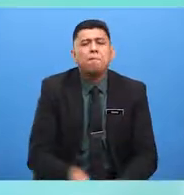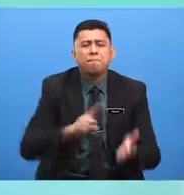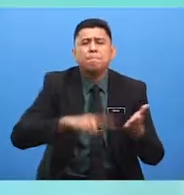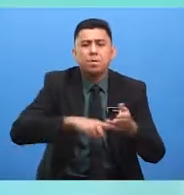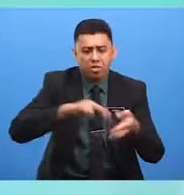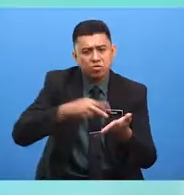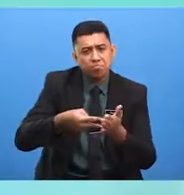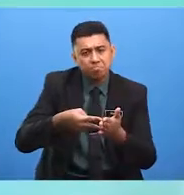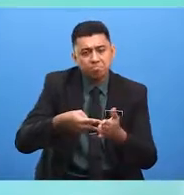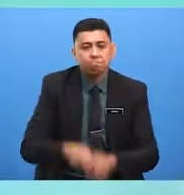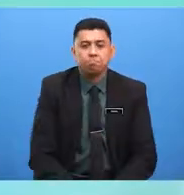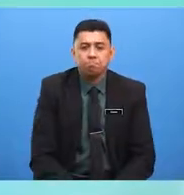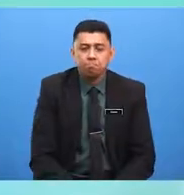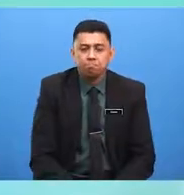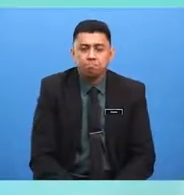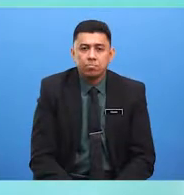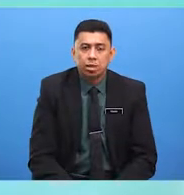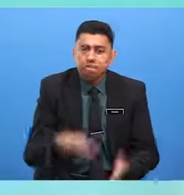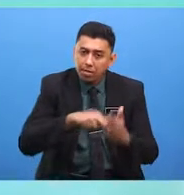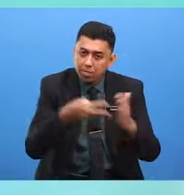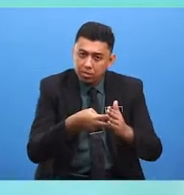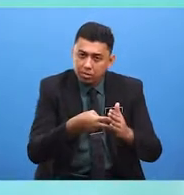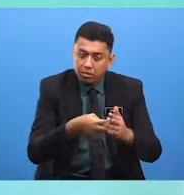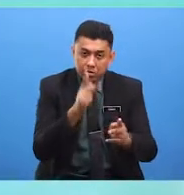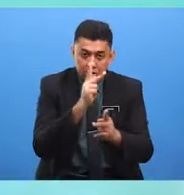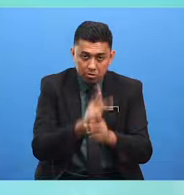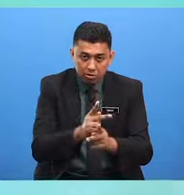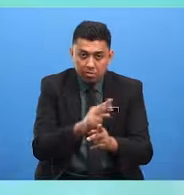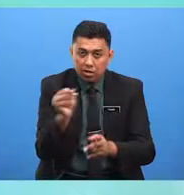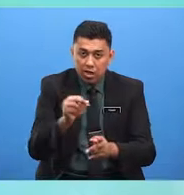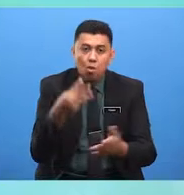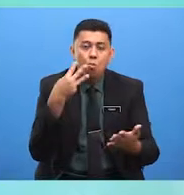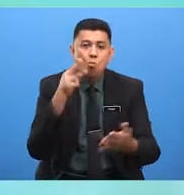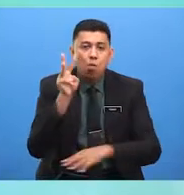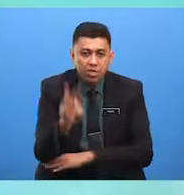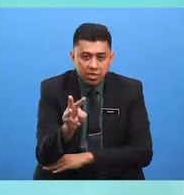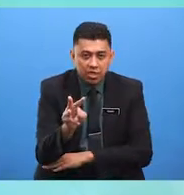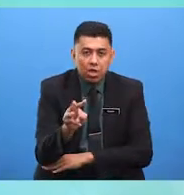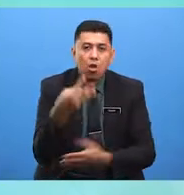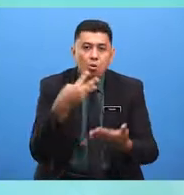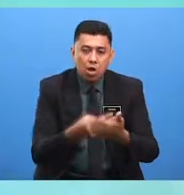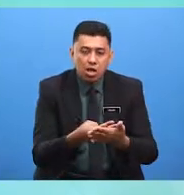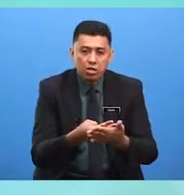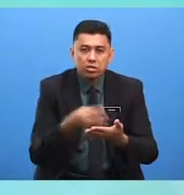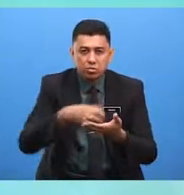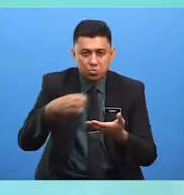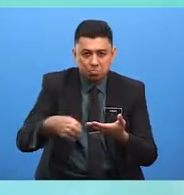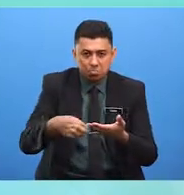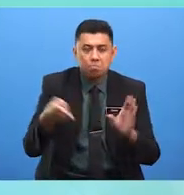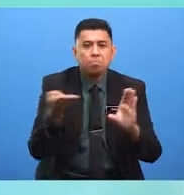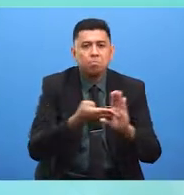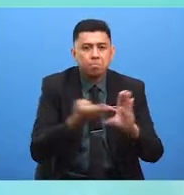tunai nisbah Riza tunai bermaksud simpanan wajib uang tunai di Bank perdagangan berdasarkan